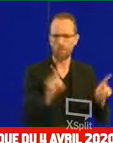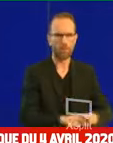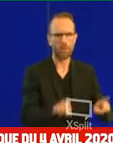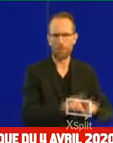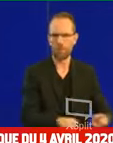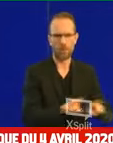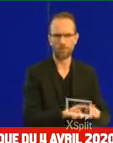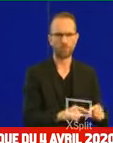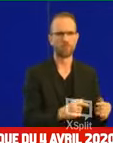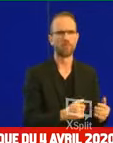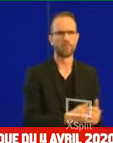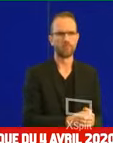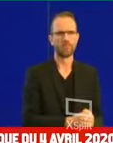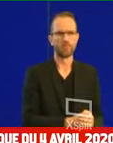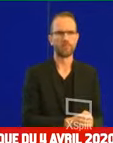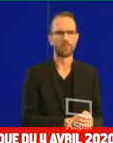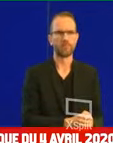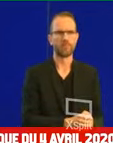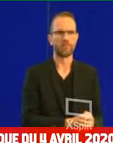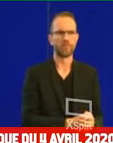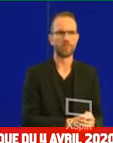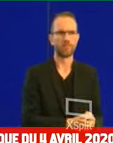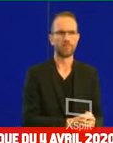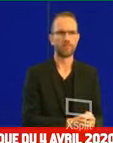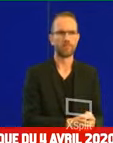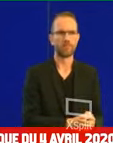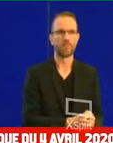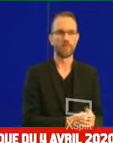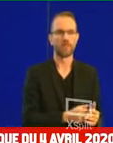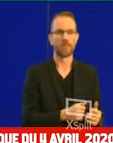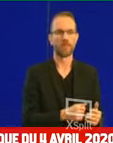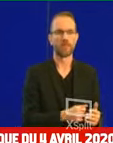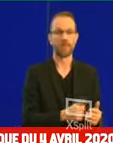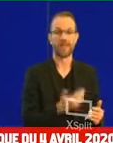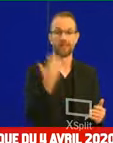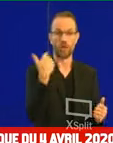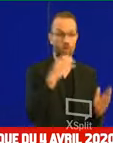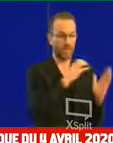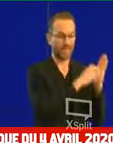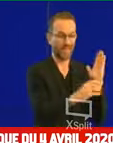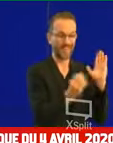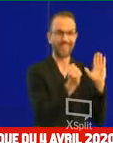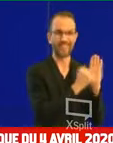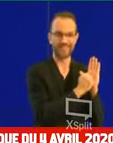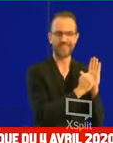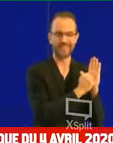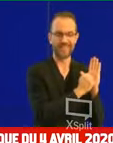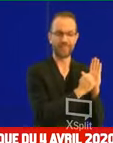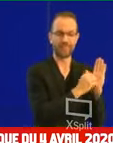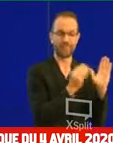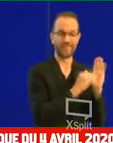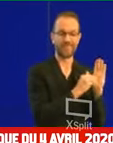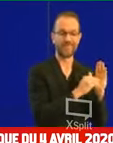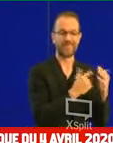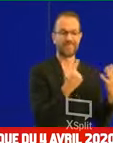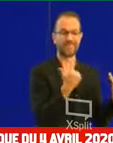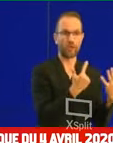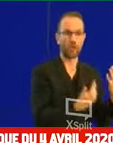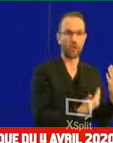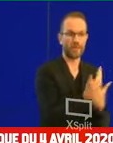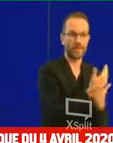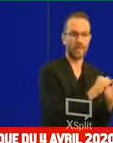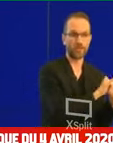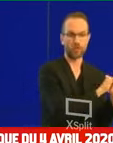les magasins d'alimentation pouvait rester ouverts entre 7h et 22h ici maintenant on fait référence à leurs horaires normales